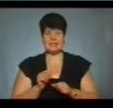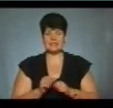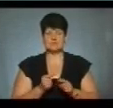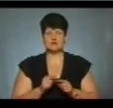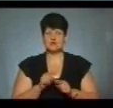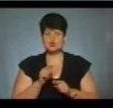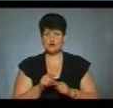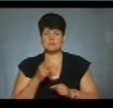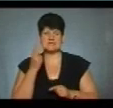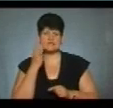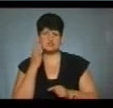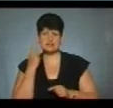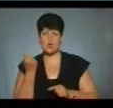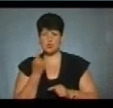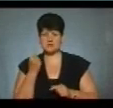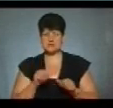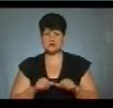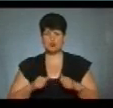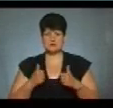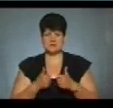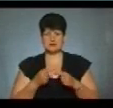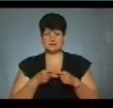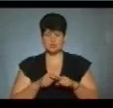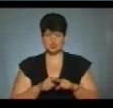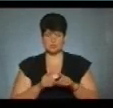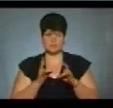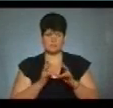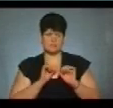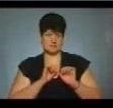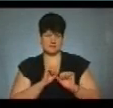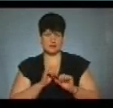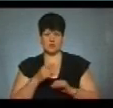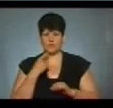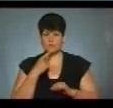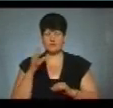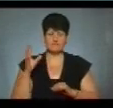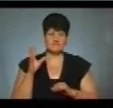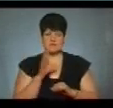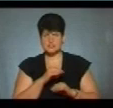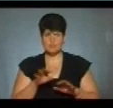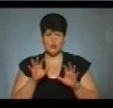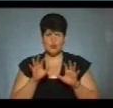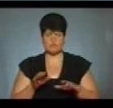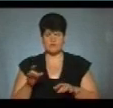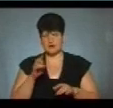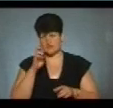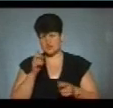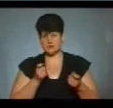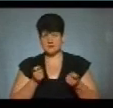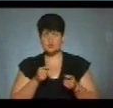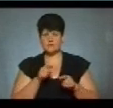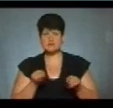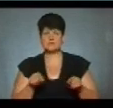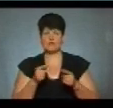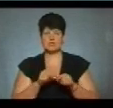ми завжди на обласній комісії техногенно-екологічної безпеки наголошуємо всім головам районних адміністрацій, щоб вони